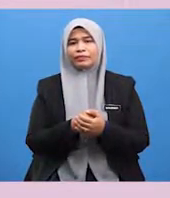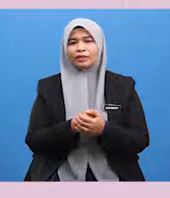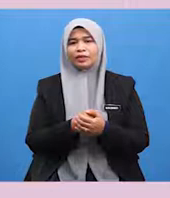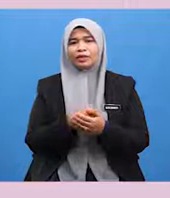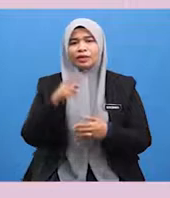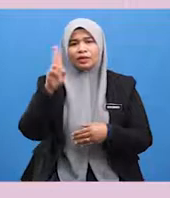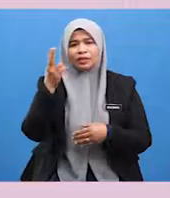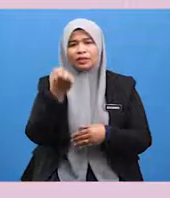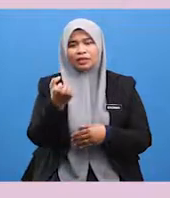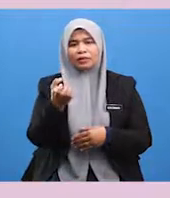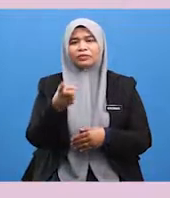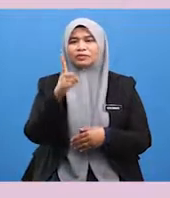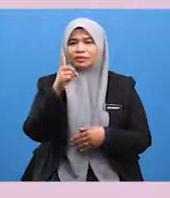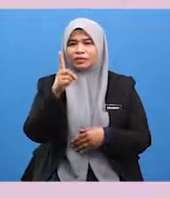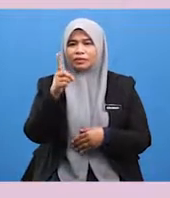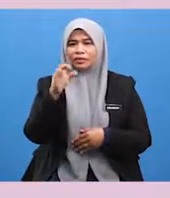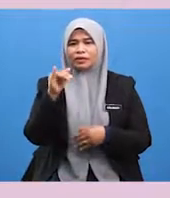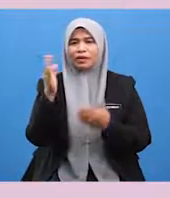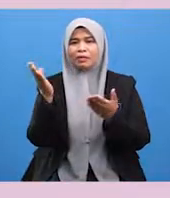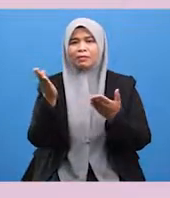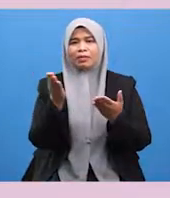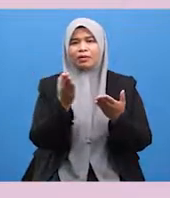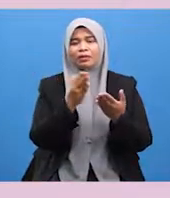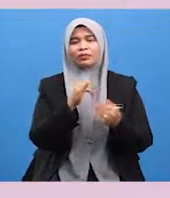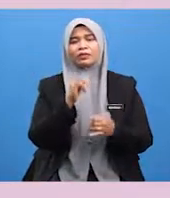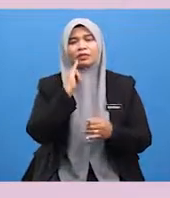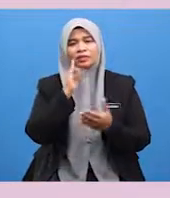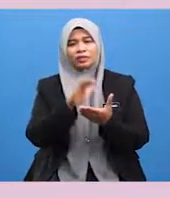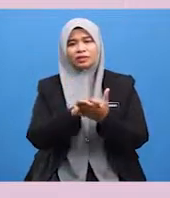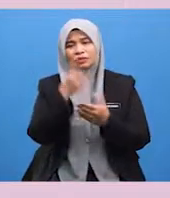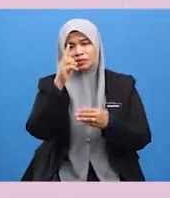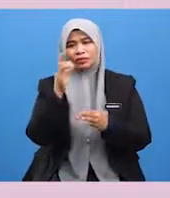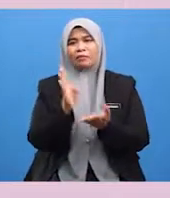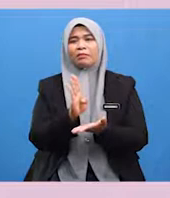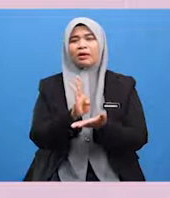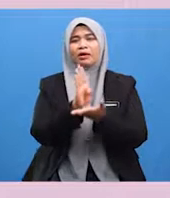Hanya kau satu-satunya yang membawa istri membantu para suami.